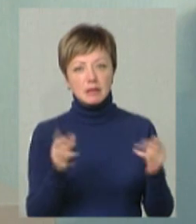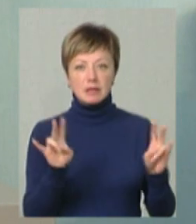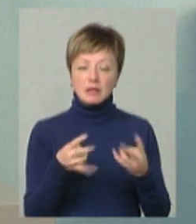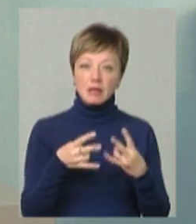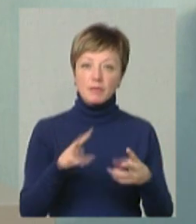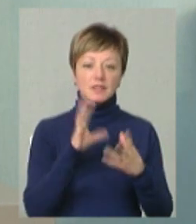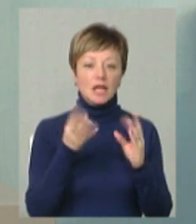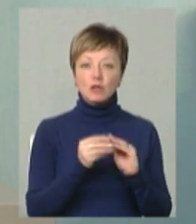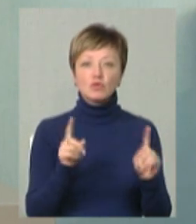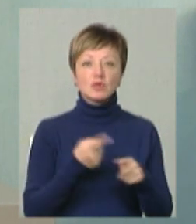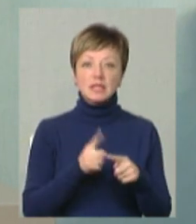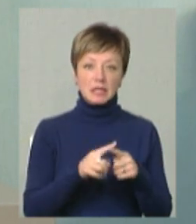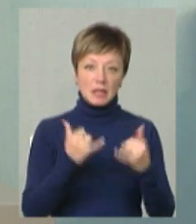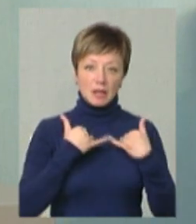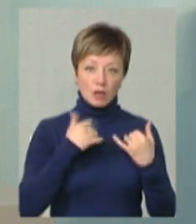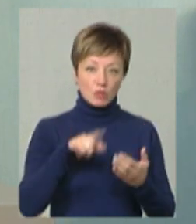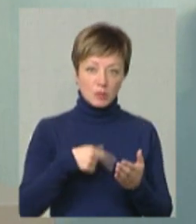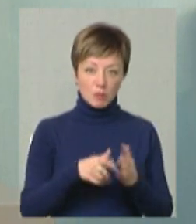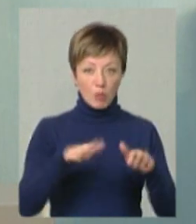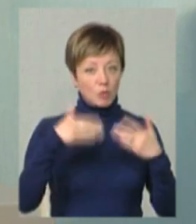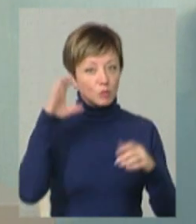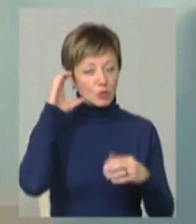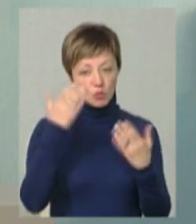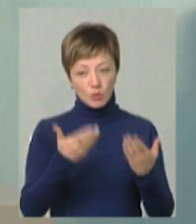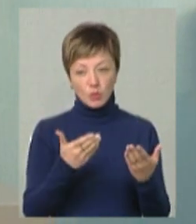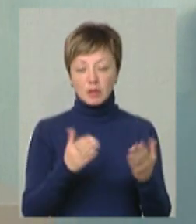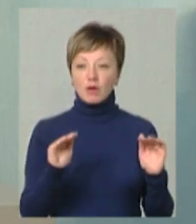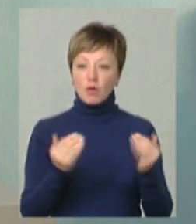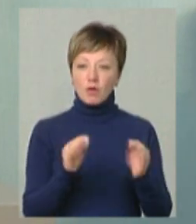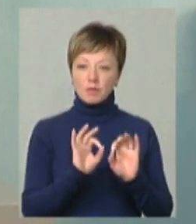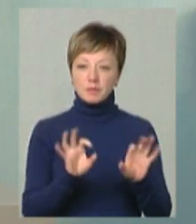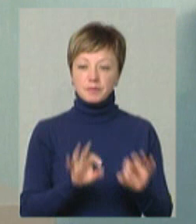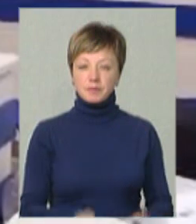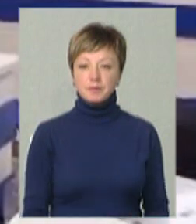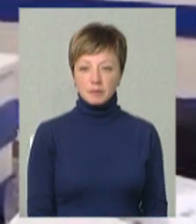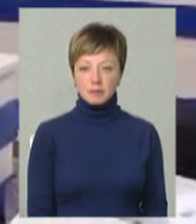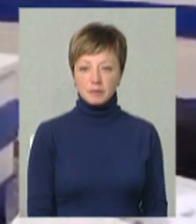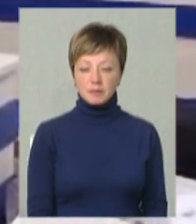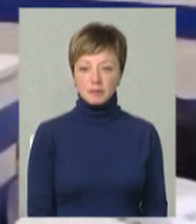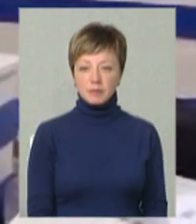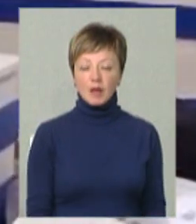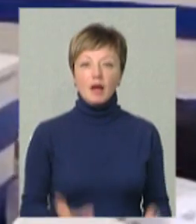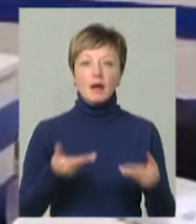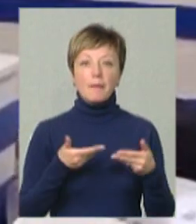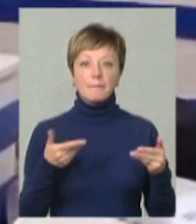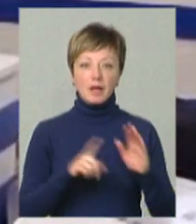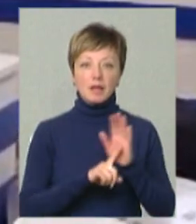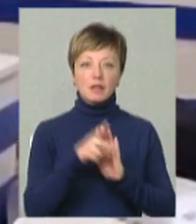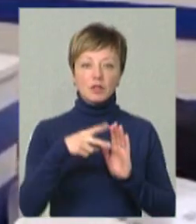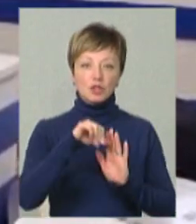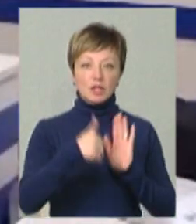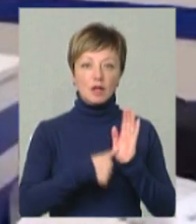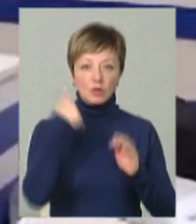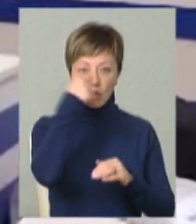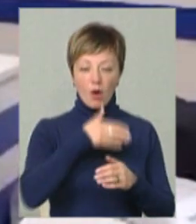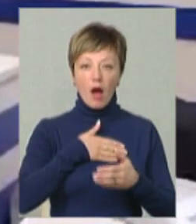і що взагалі, що це для нашого міста. Пропоную послухати маленький уривочок. Ми з 16-го року дуже активно почали